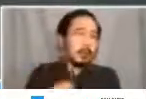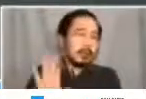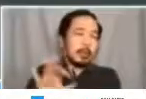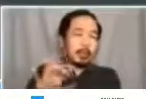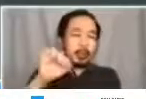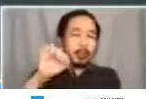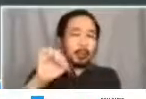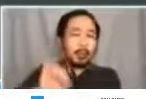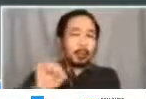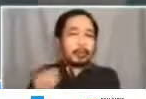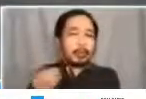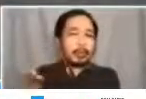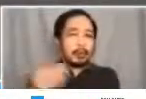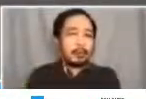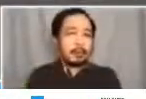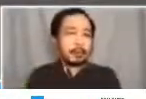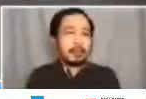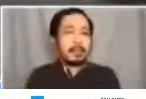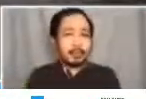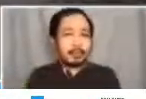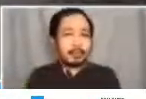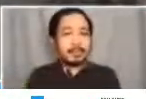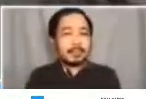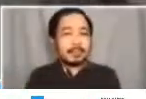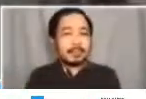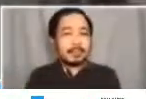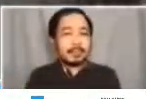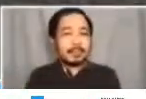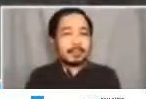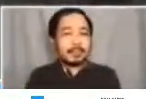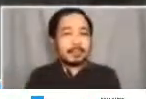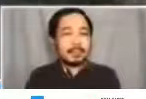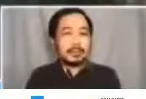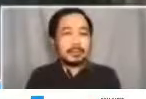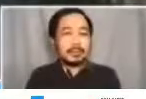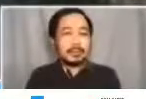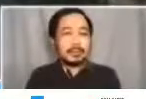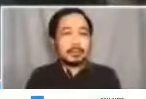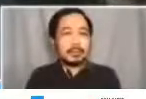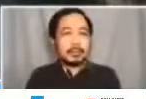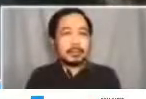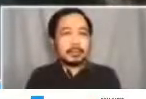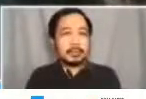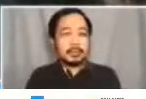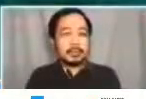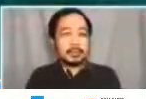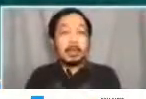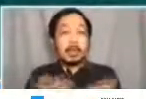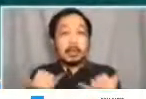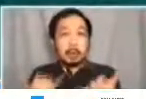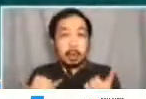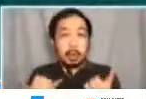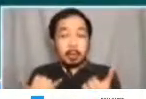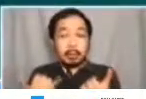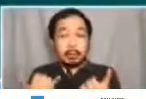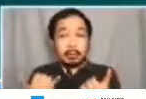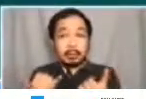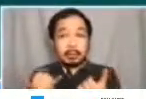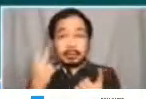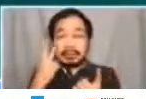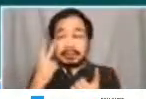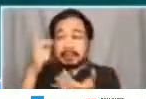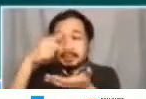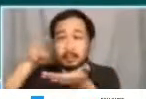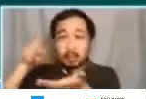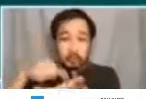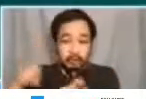pataas ang local infection, ang Morocco ay nag-declare kaagad ng state of health emergency.